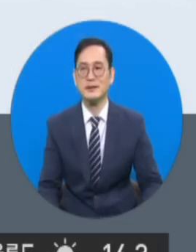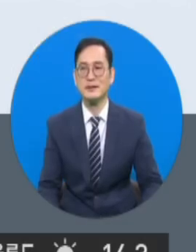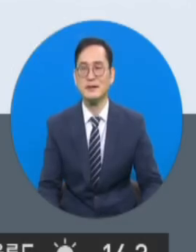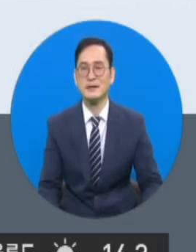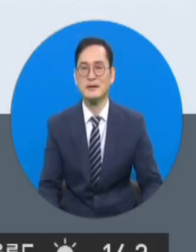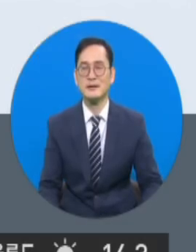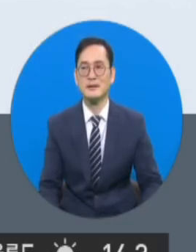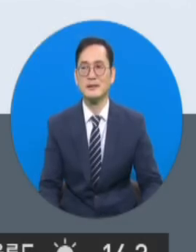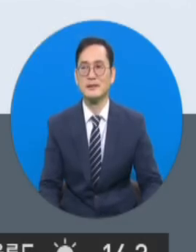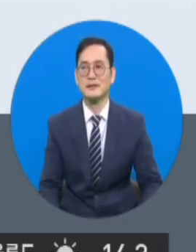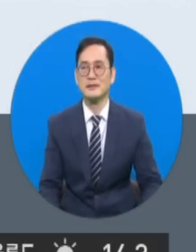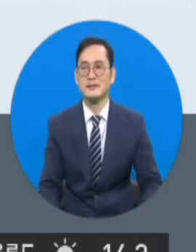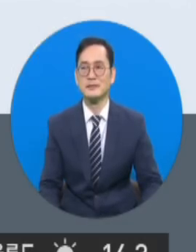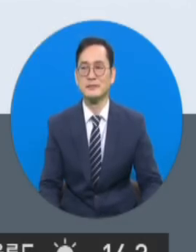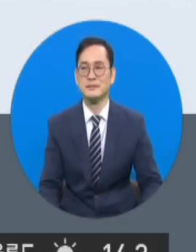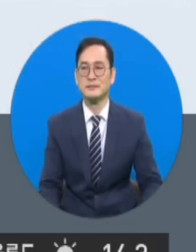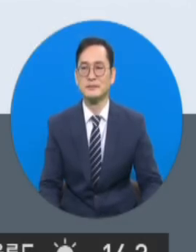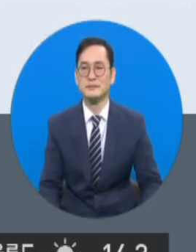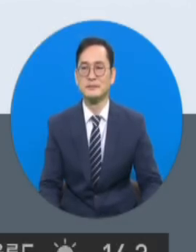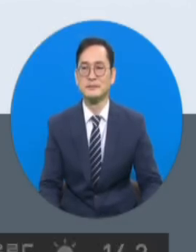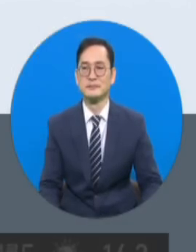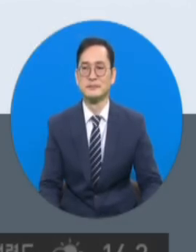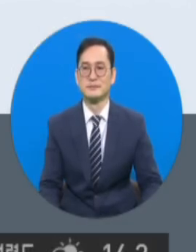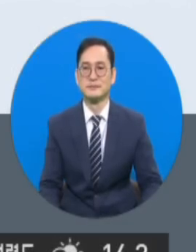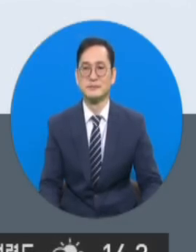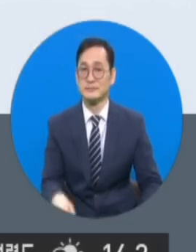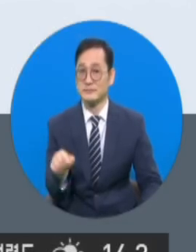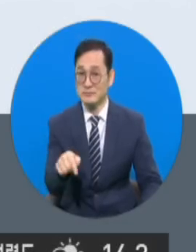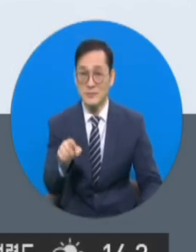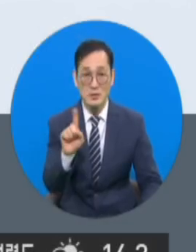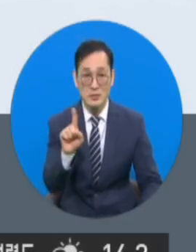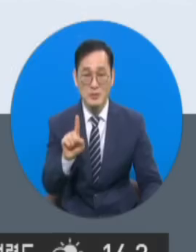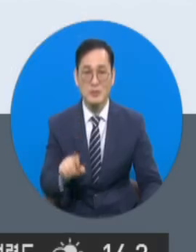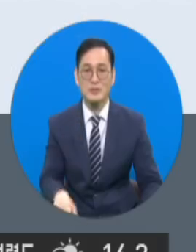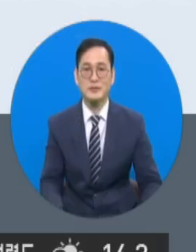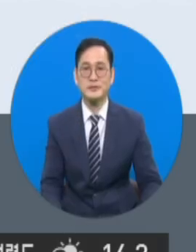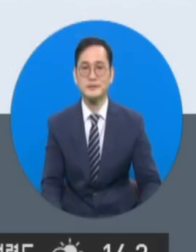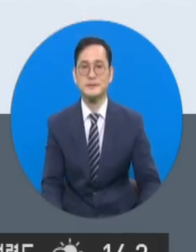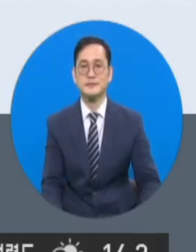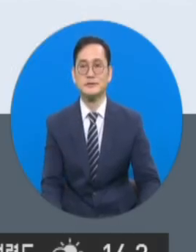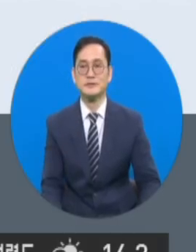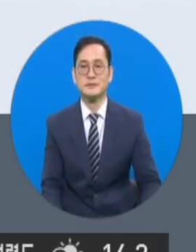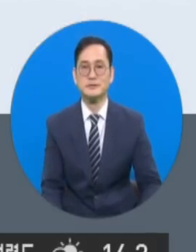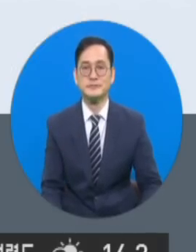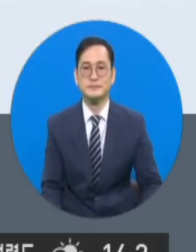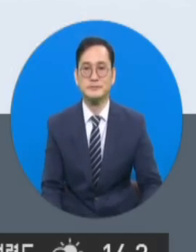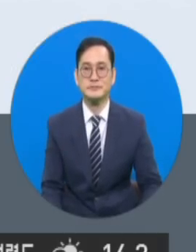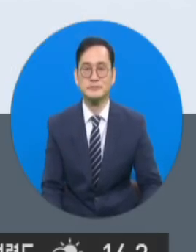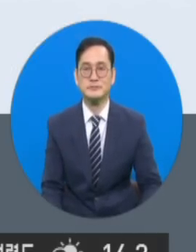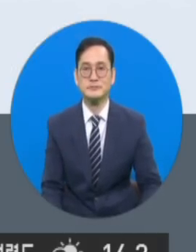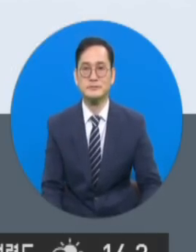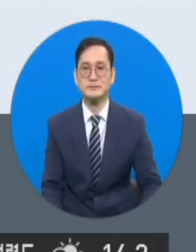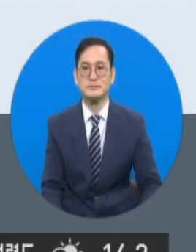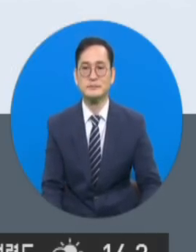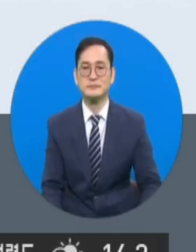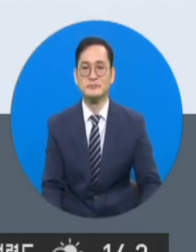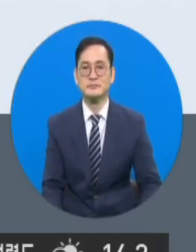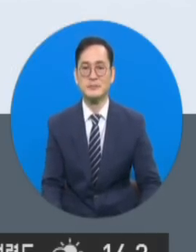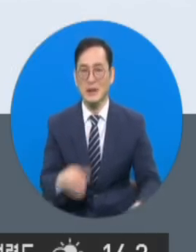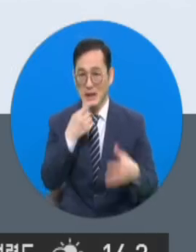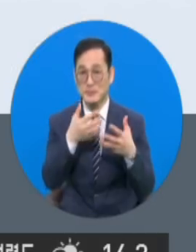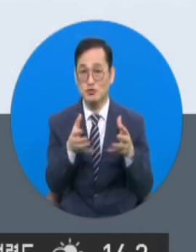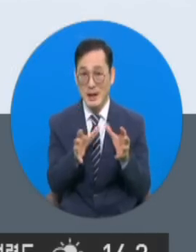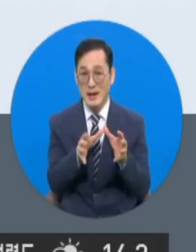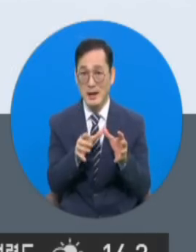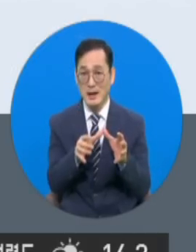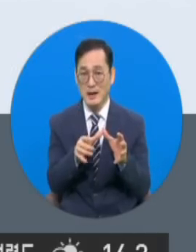좀 큰 폭으로 하라 그랬습니다 김광석 변호사님 자 지금 민주당이 5% 포인트 크게 하락한 이유는